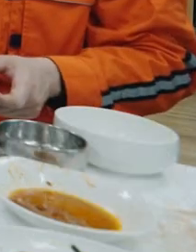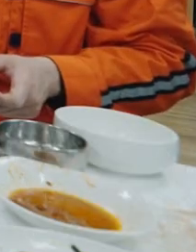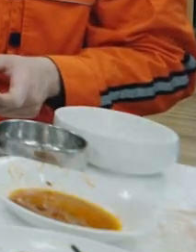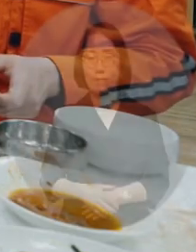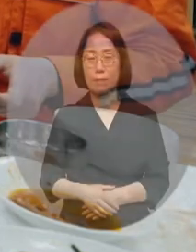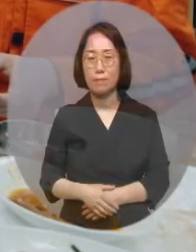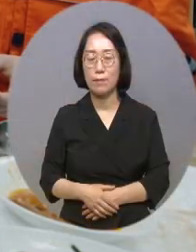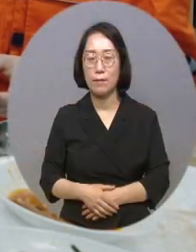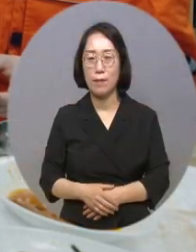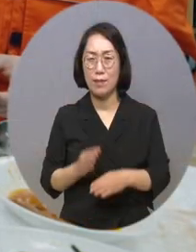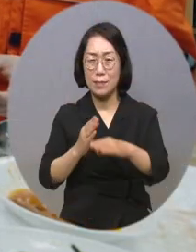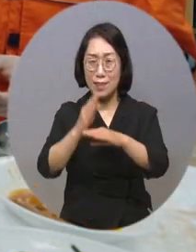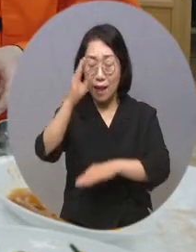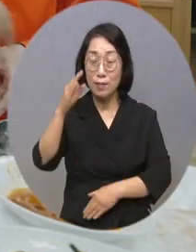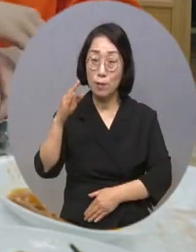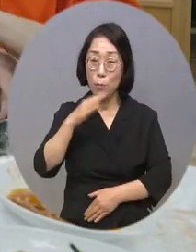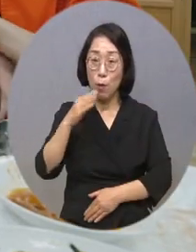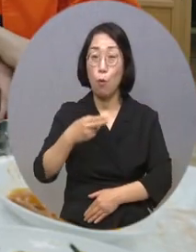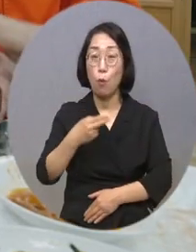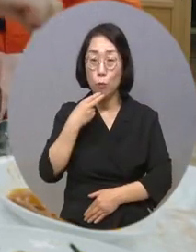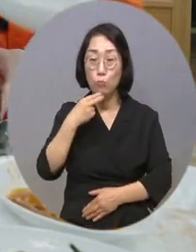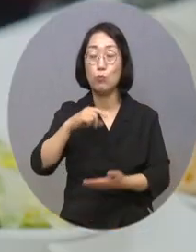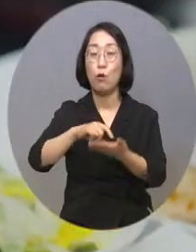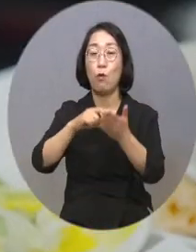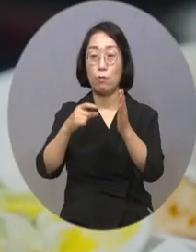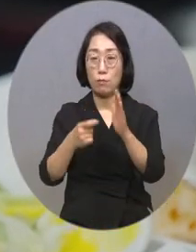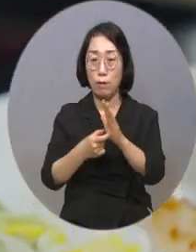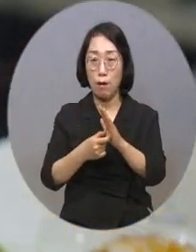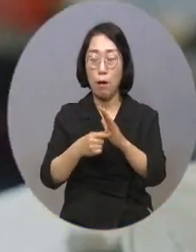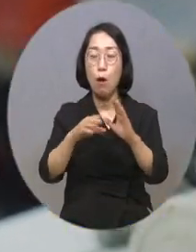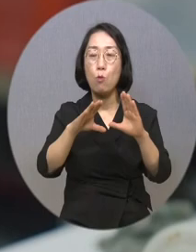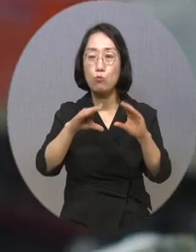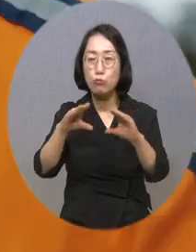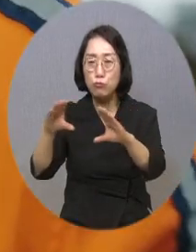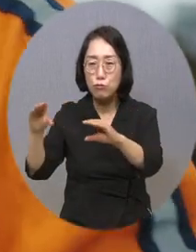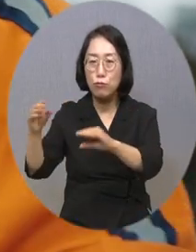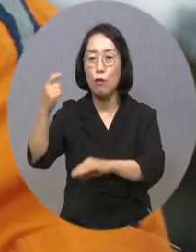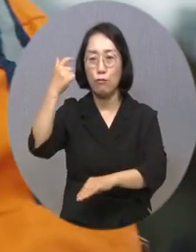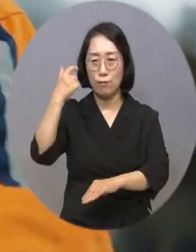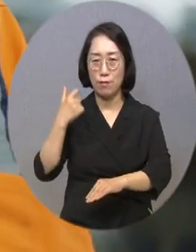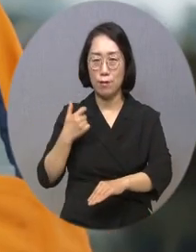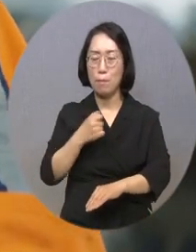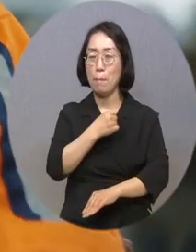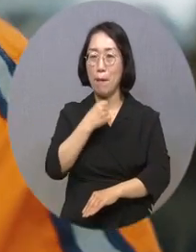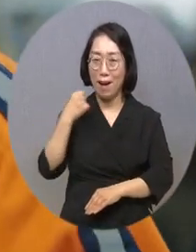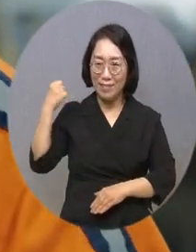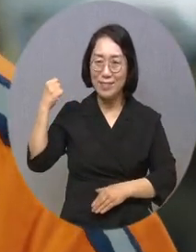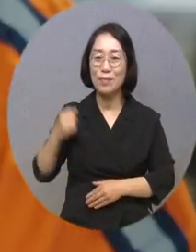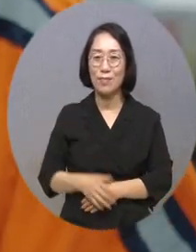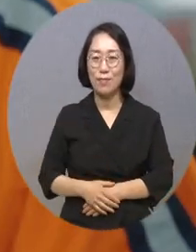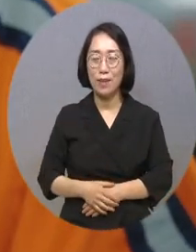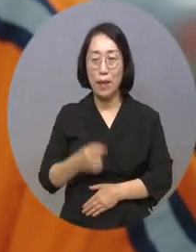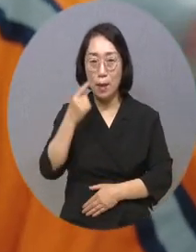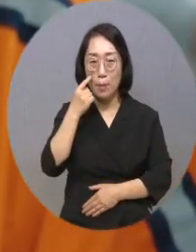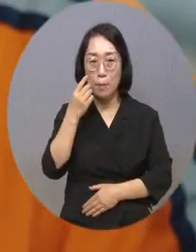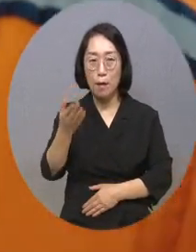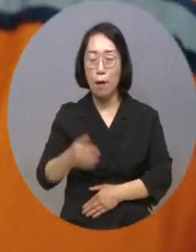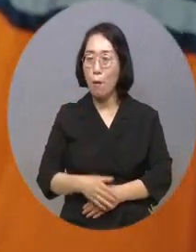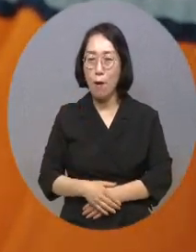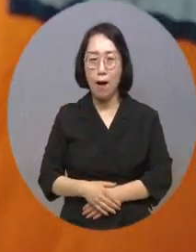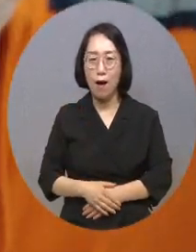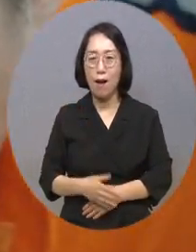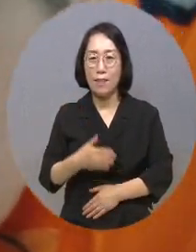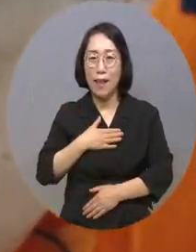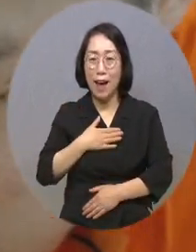많이 맵지도 않고. 조금만 줘, 조금만 줘. 낙지 되게 부드러워, 낙지가. 너무 맛있다. 종현아, 빨리 먹어봐. It's my turn.